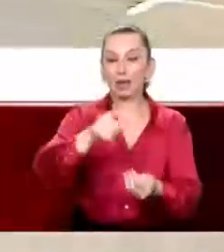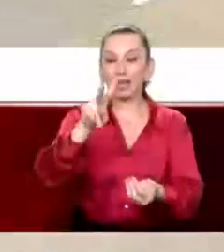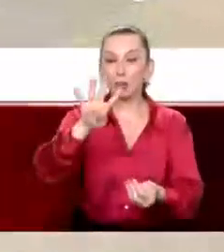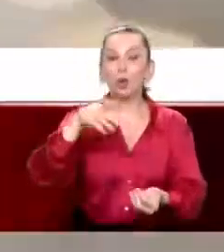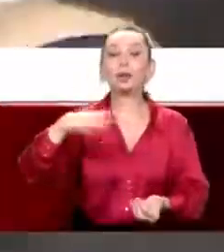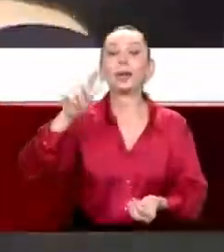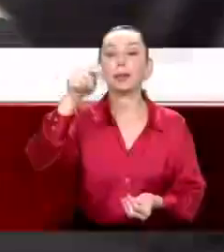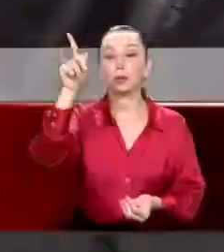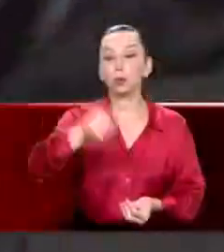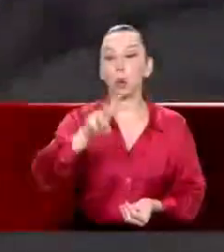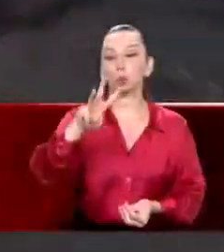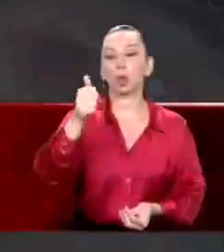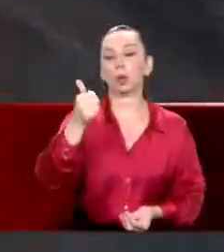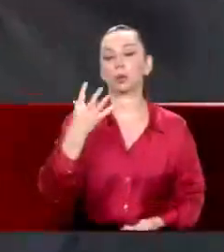24'ten % 36'ya yükseltildi